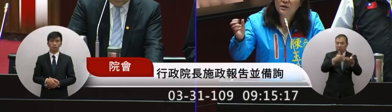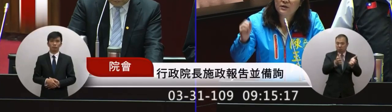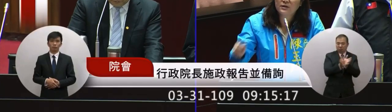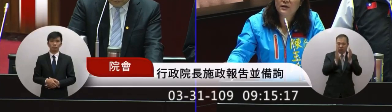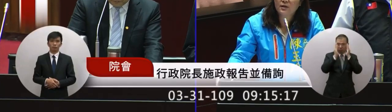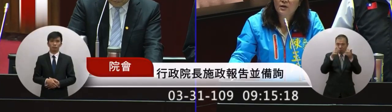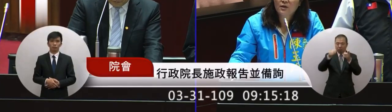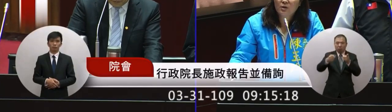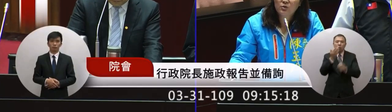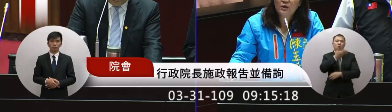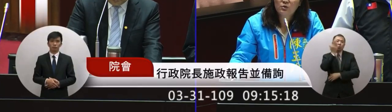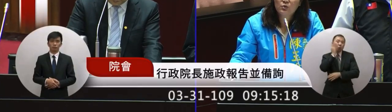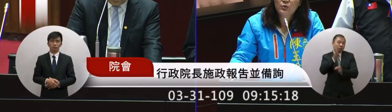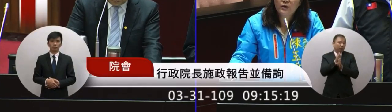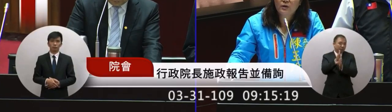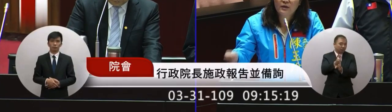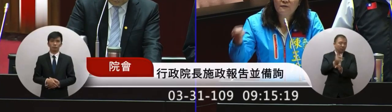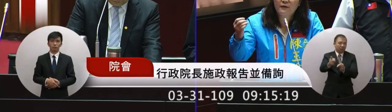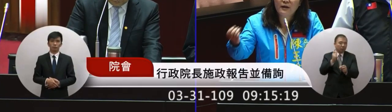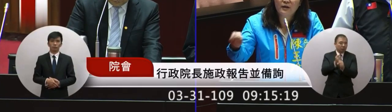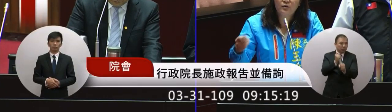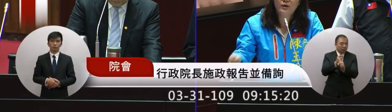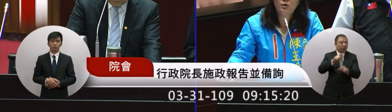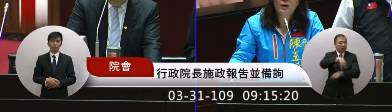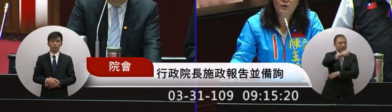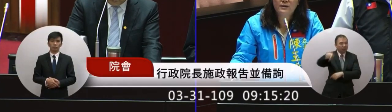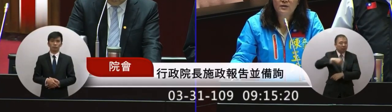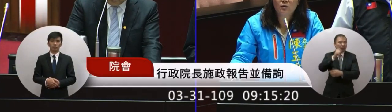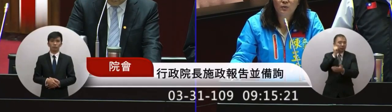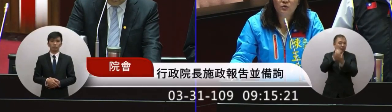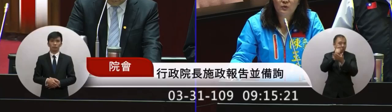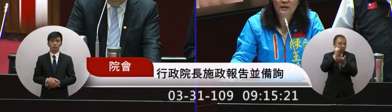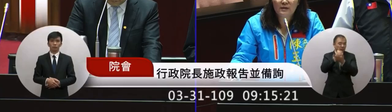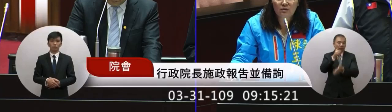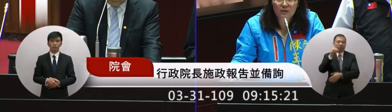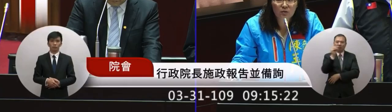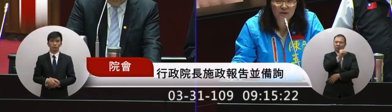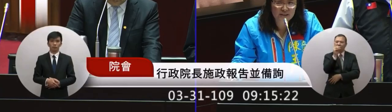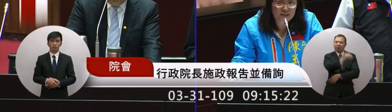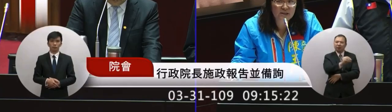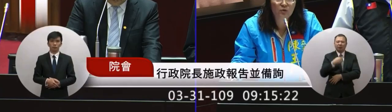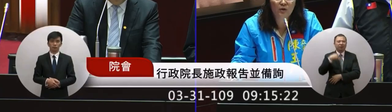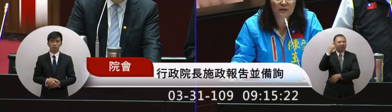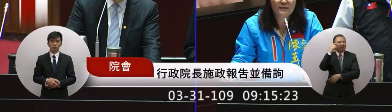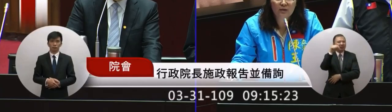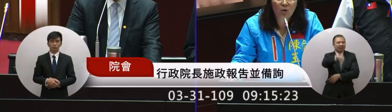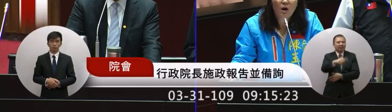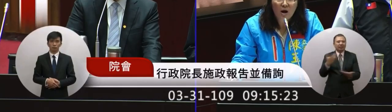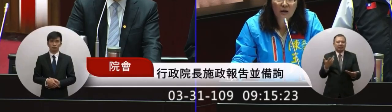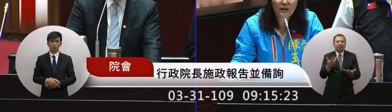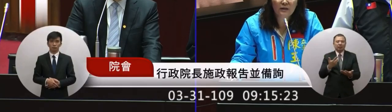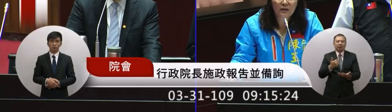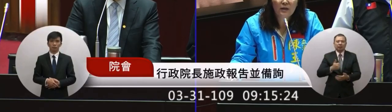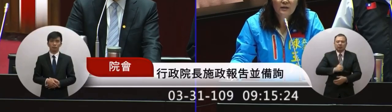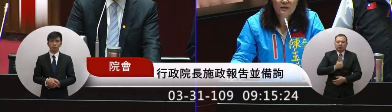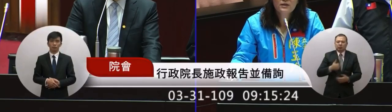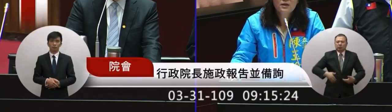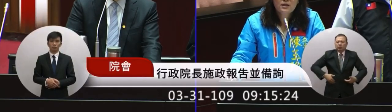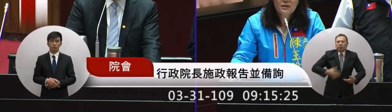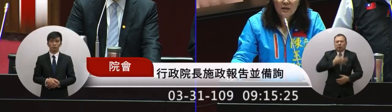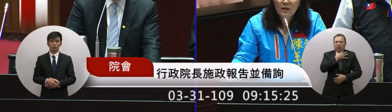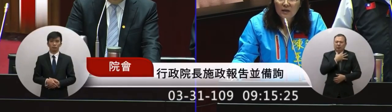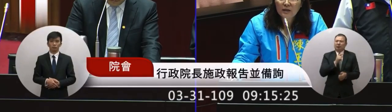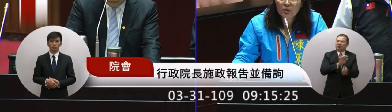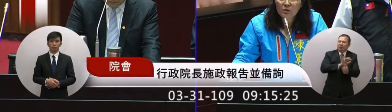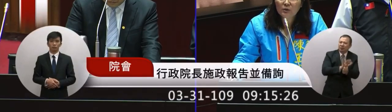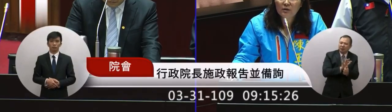这个特定这个需要纾困哦，给他们发一个月10000块这种补助。我想这种叫做及时雨哦，大家都很肯定。但是